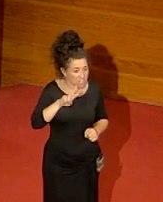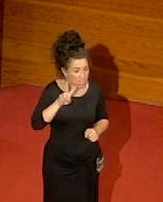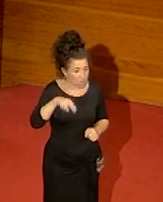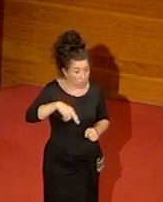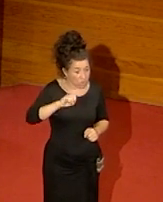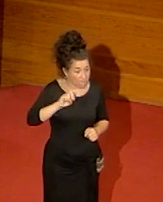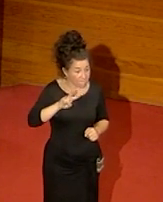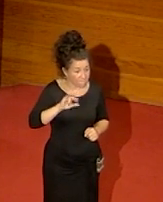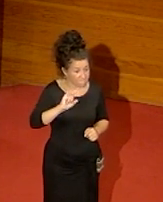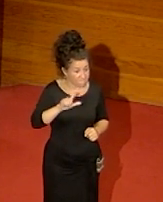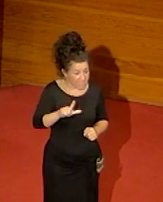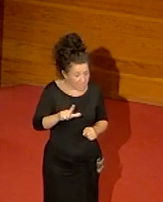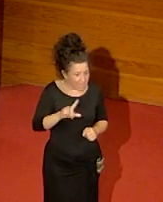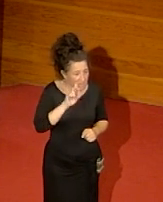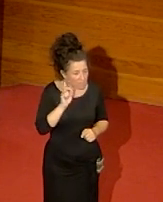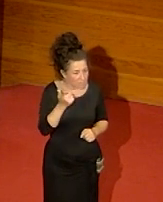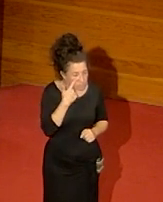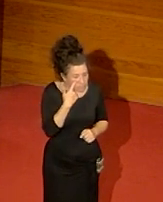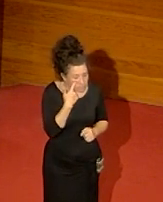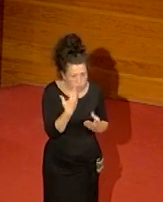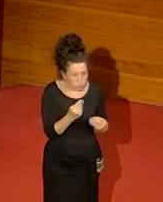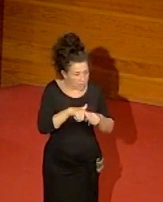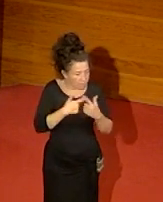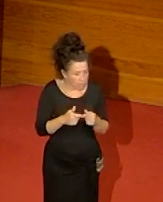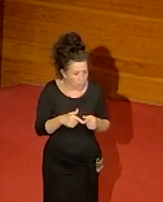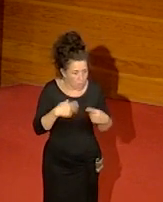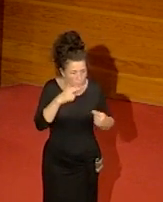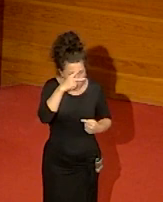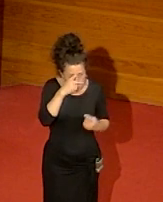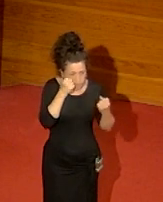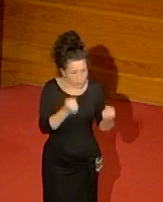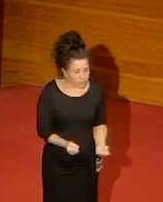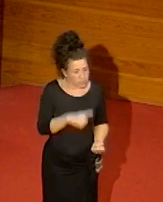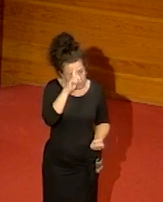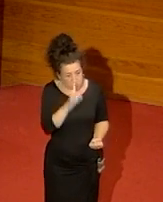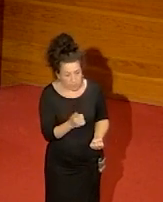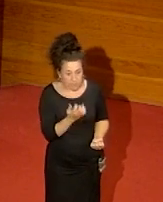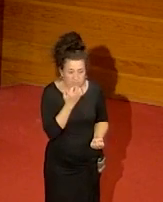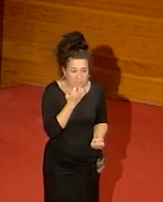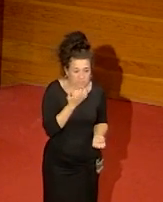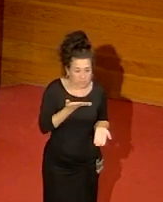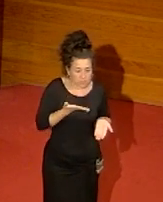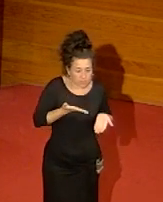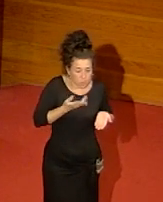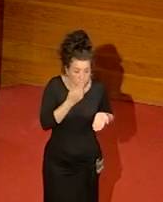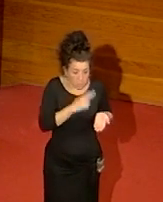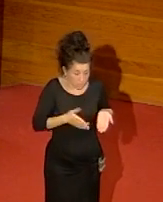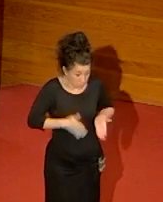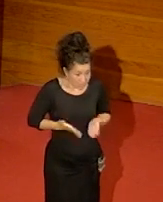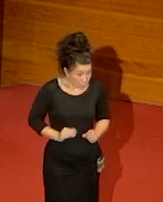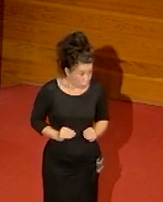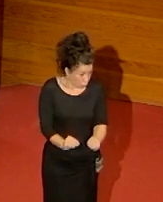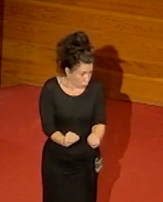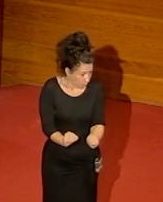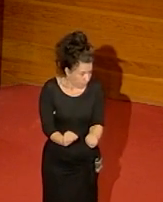ginen, bazudela familia asko oso kezkatuak, hemen Euskal Herrian, etzekitelako haien umeak,